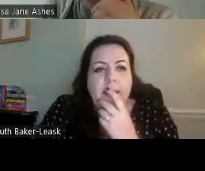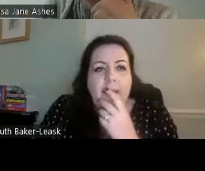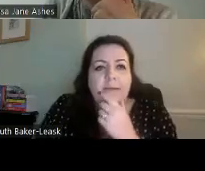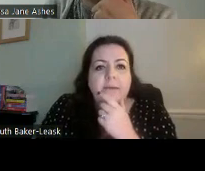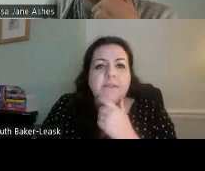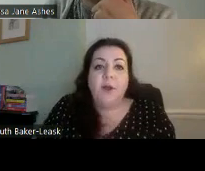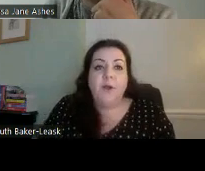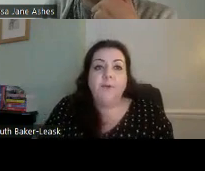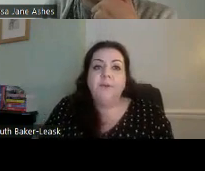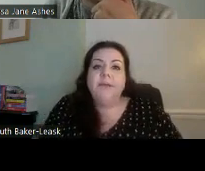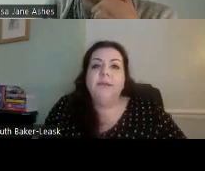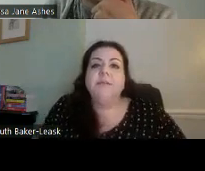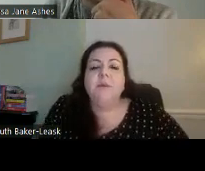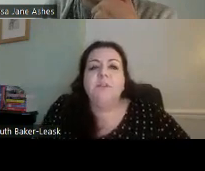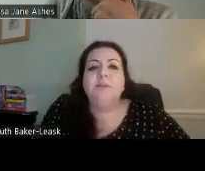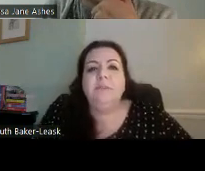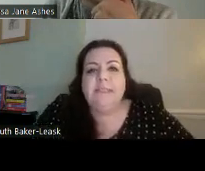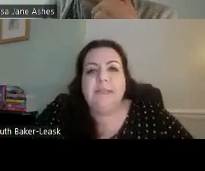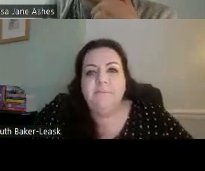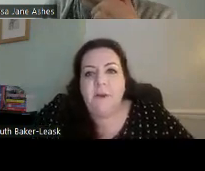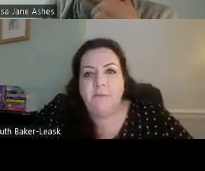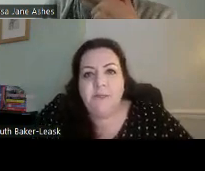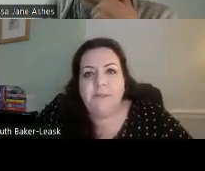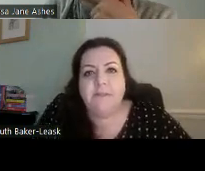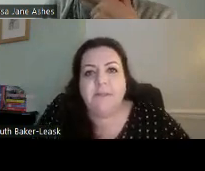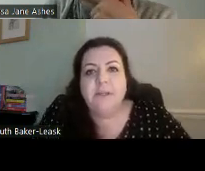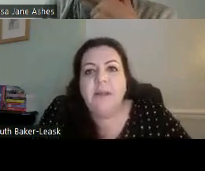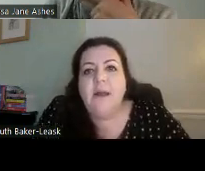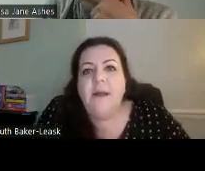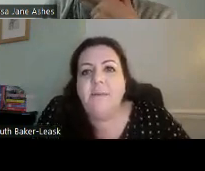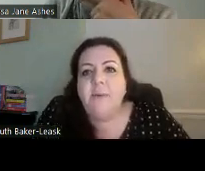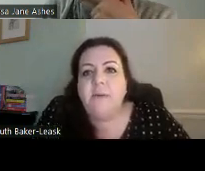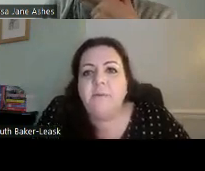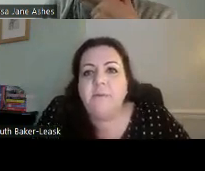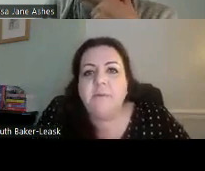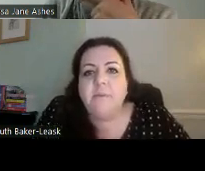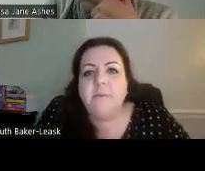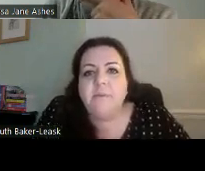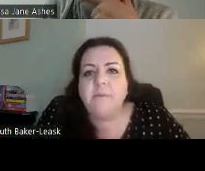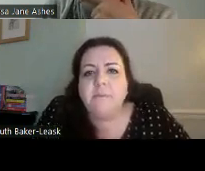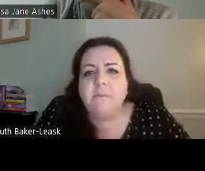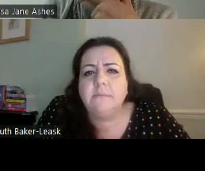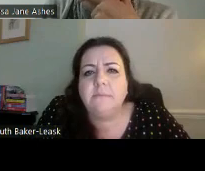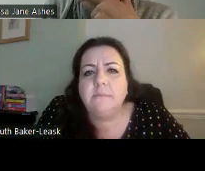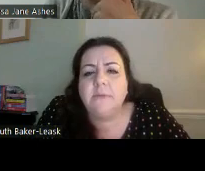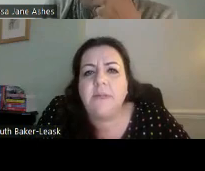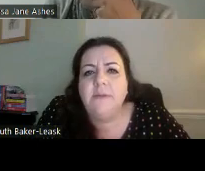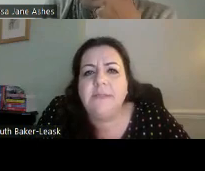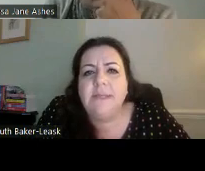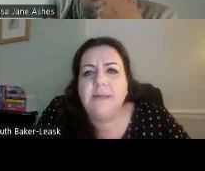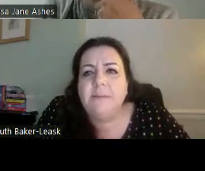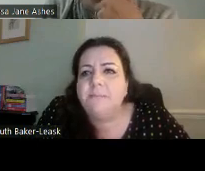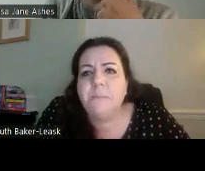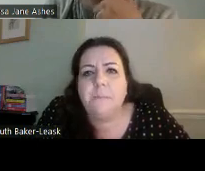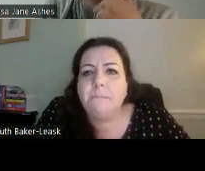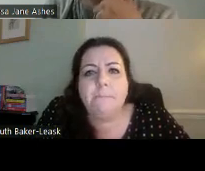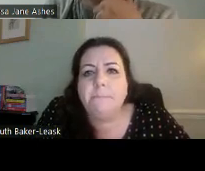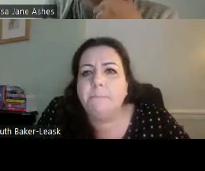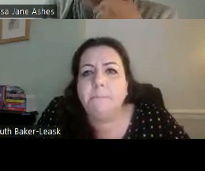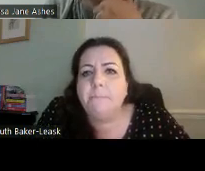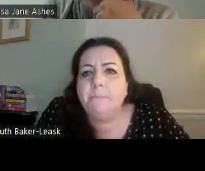tęsime savo pamoką. Taigi, socialinė skaitimo aplinka. Ne,